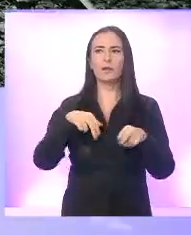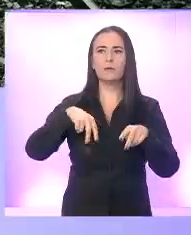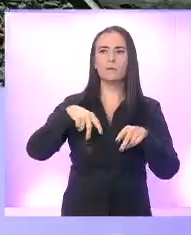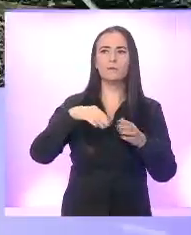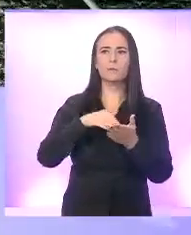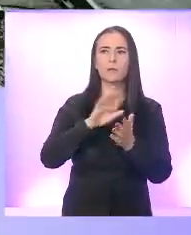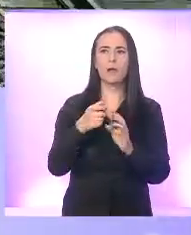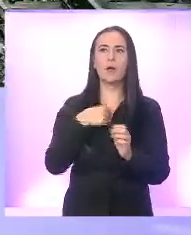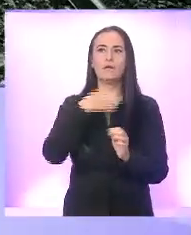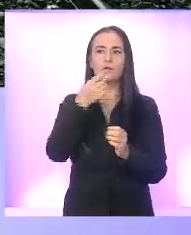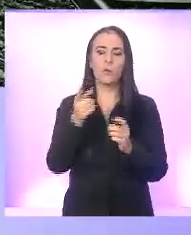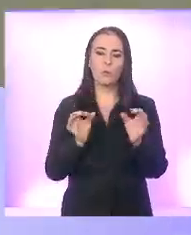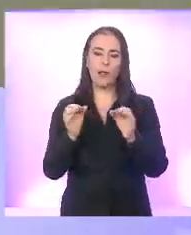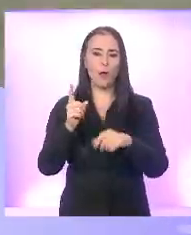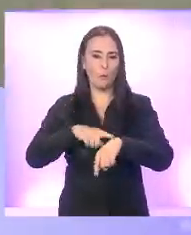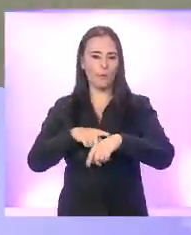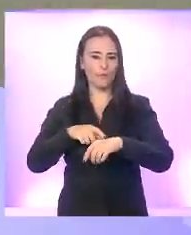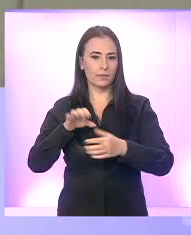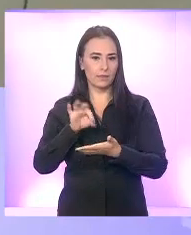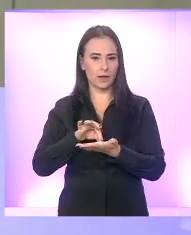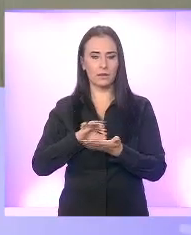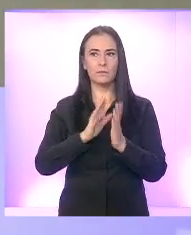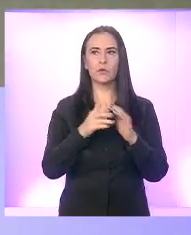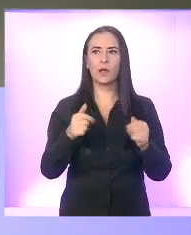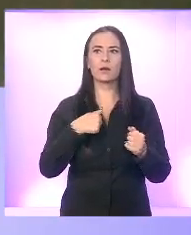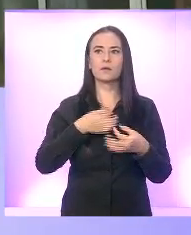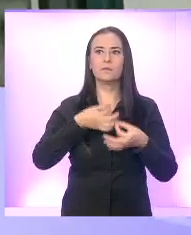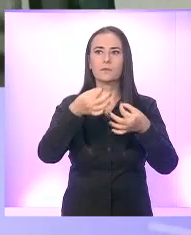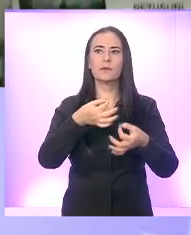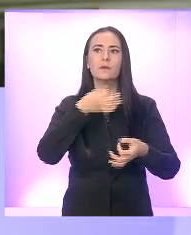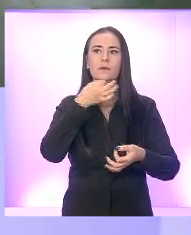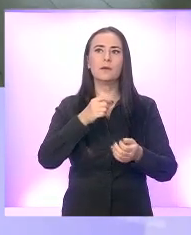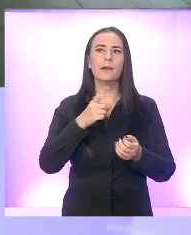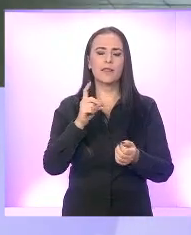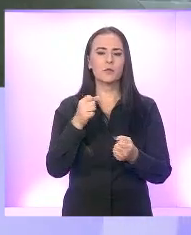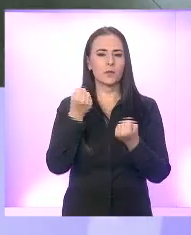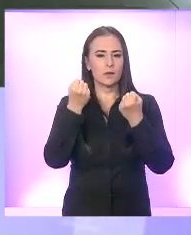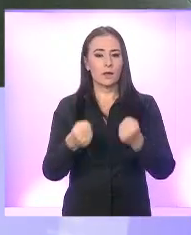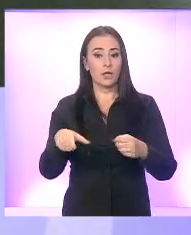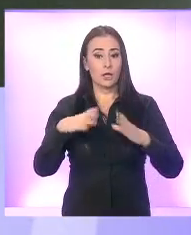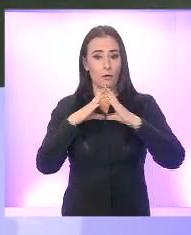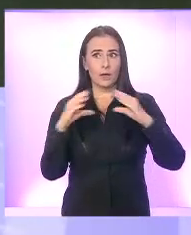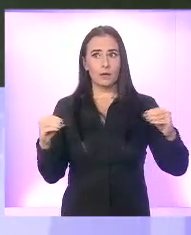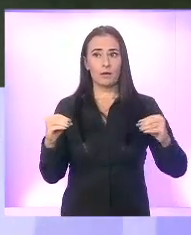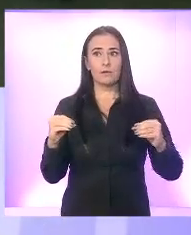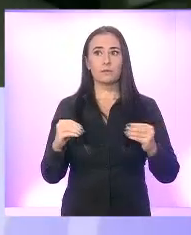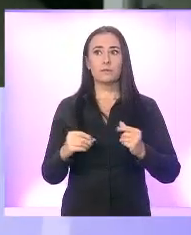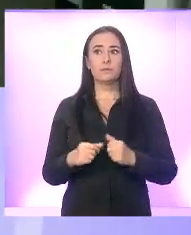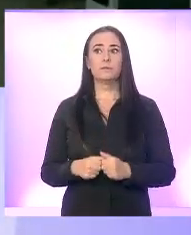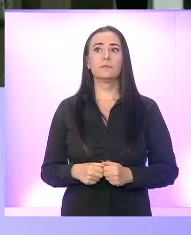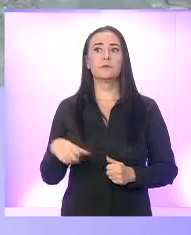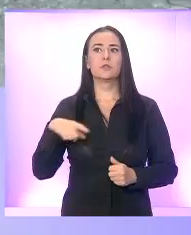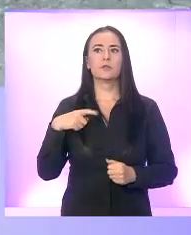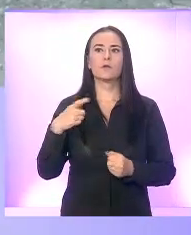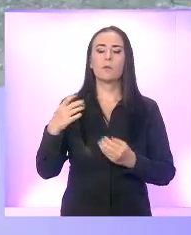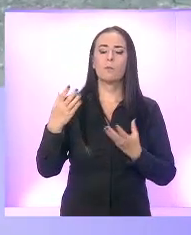moderniza și acel proiect la un moment dat. Merg lucrurile destul de greu în România. Și